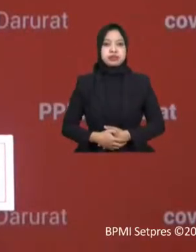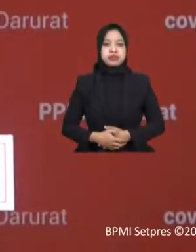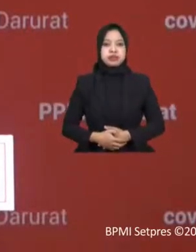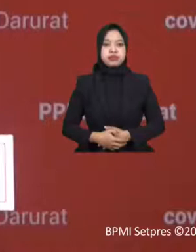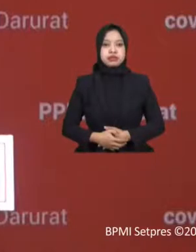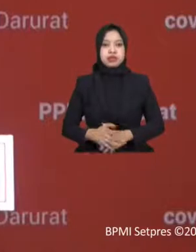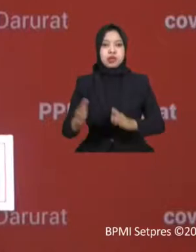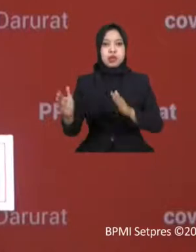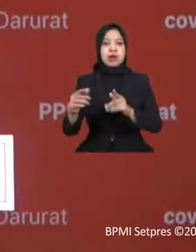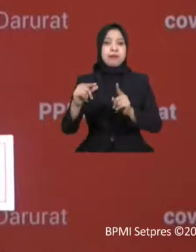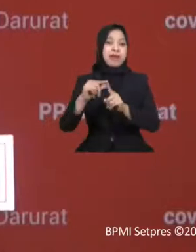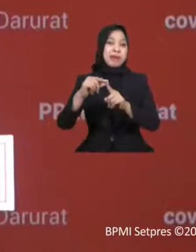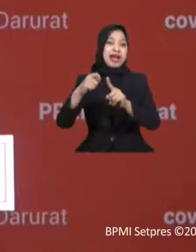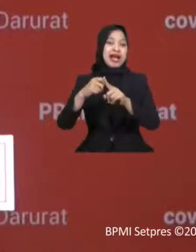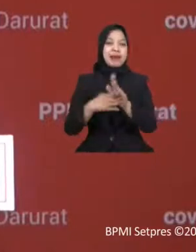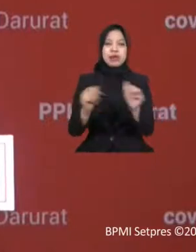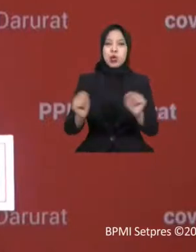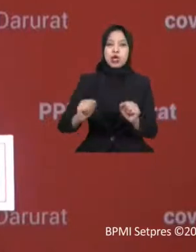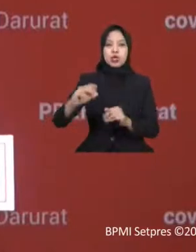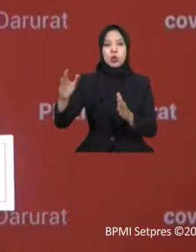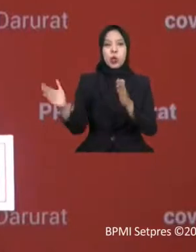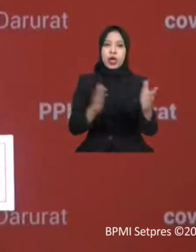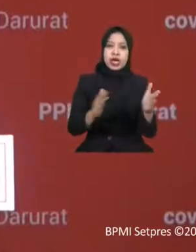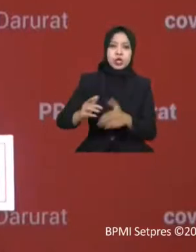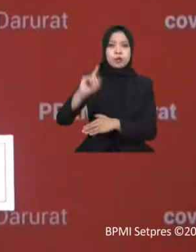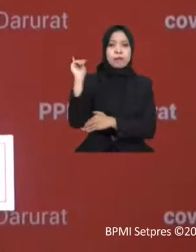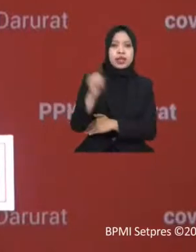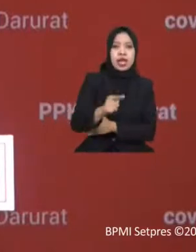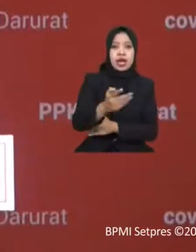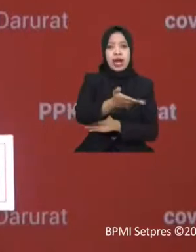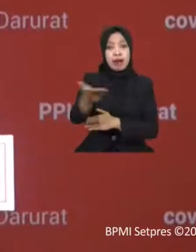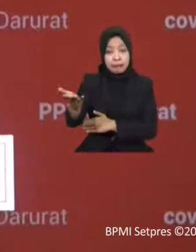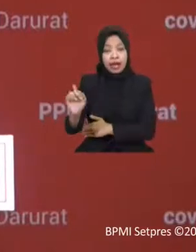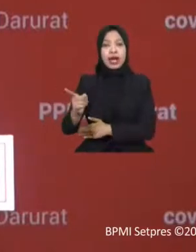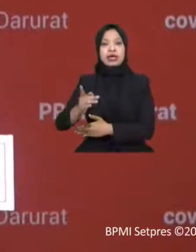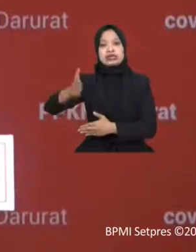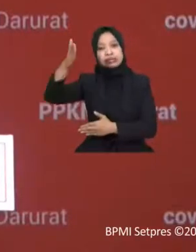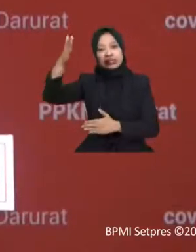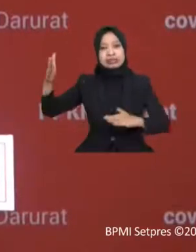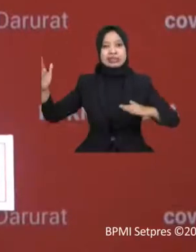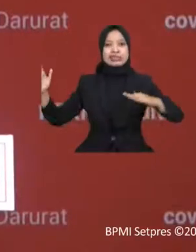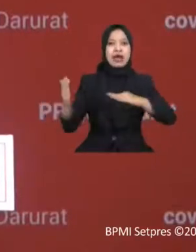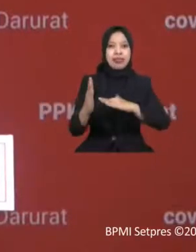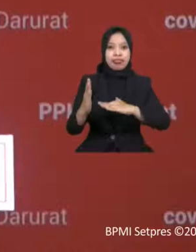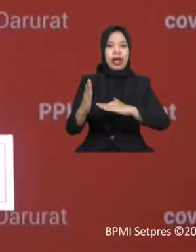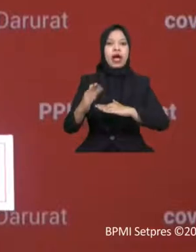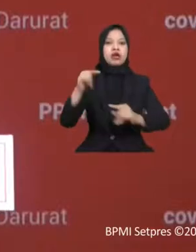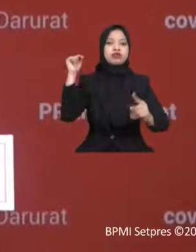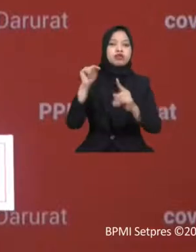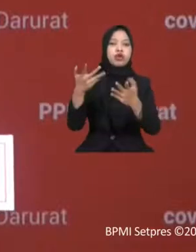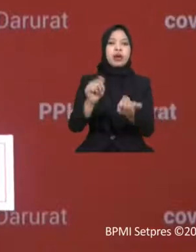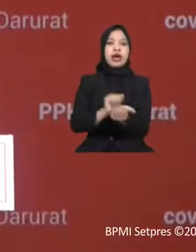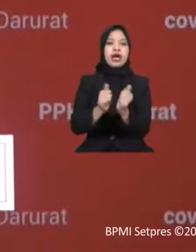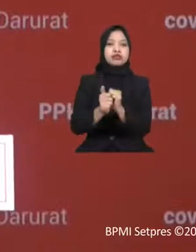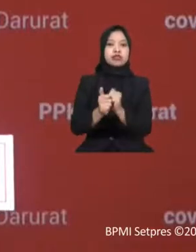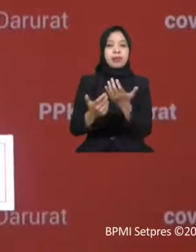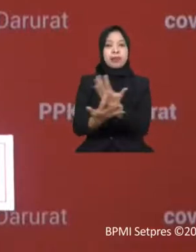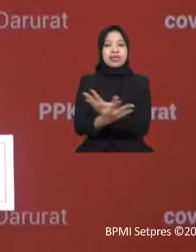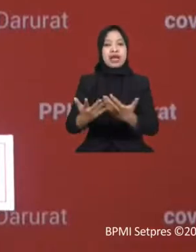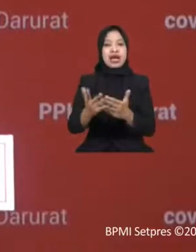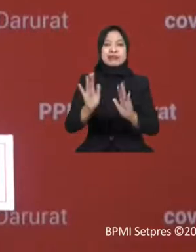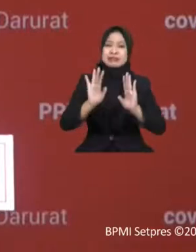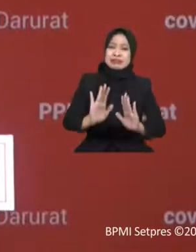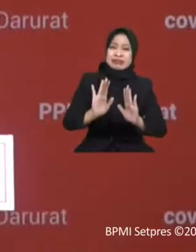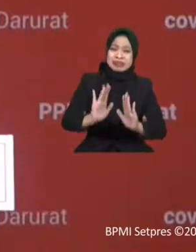koordinator PPKN darurat juga memerintahkan bahwa penyekatan untuk menekan mobilitas masyarakat